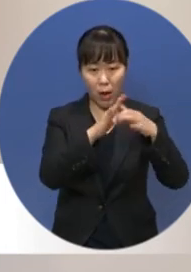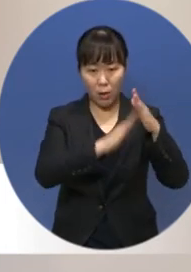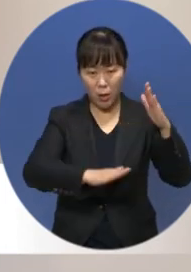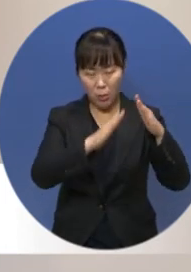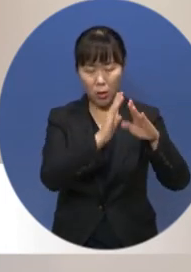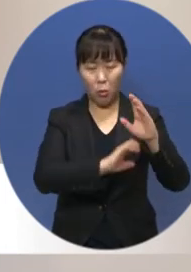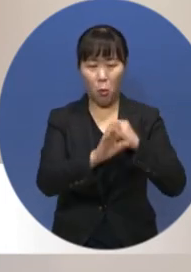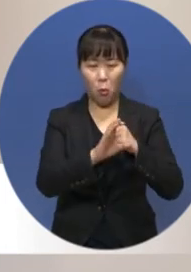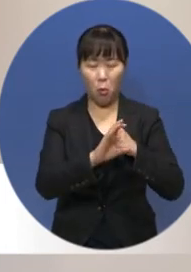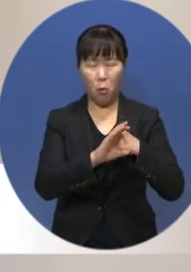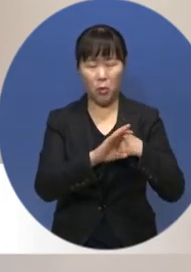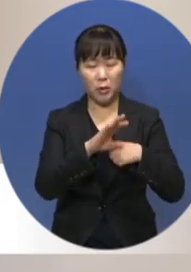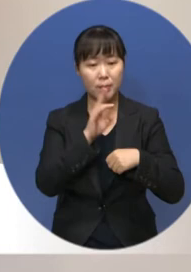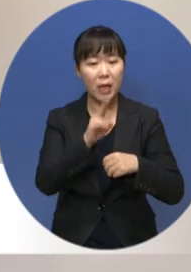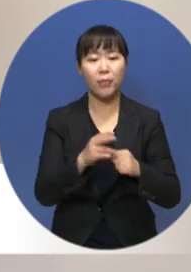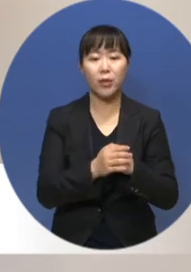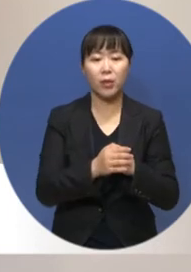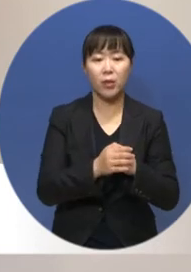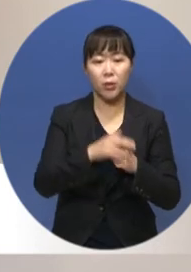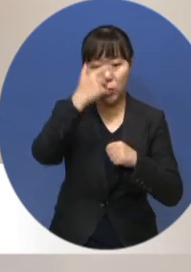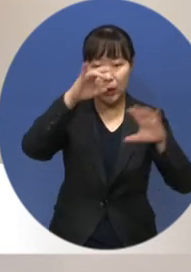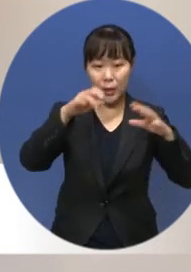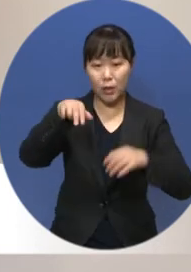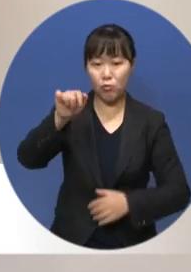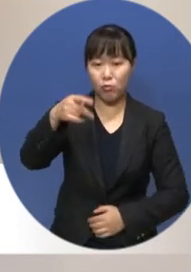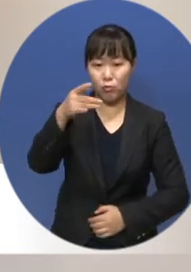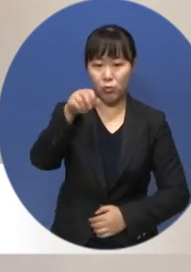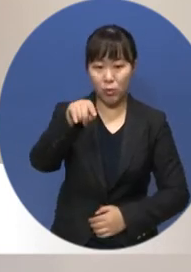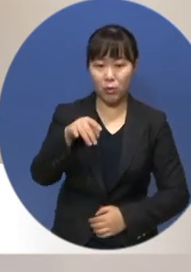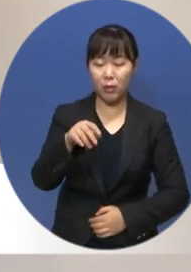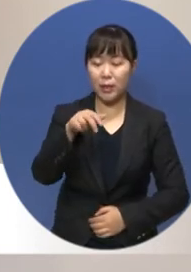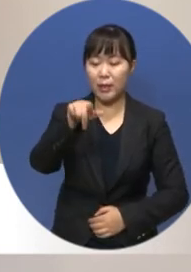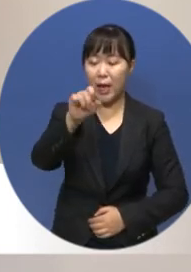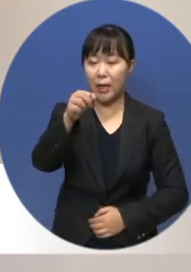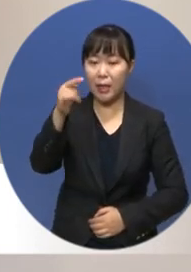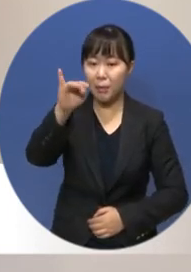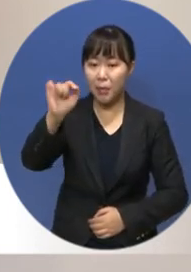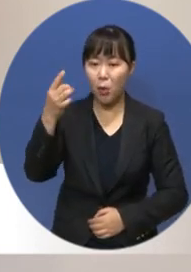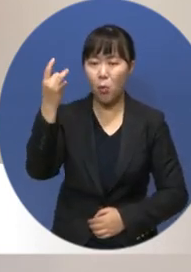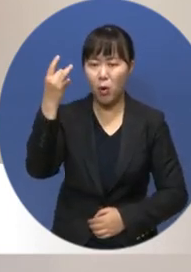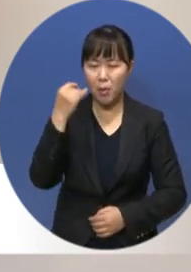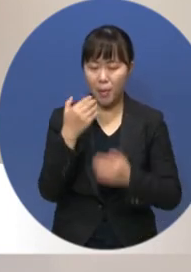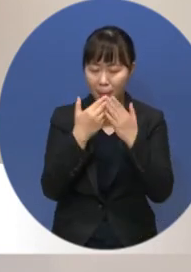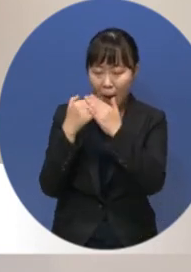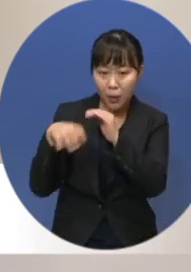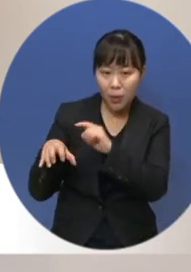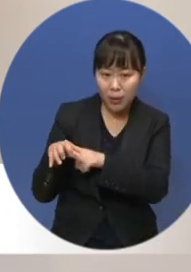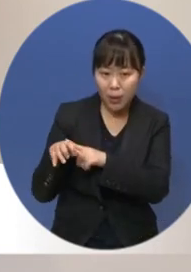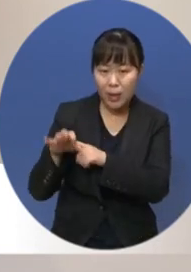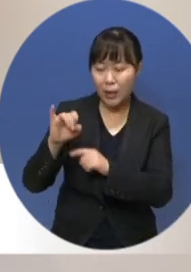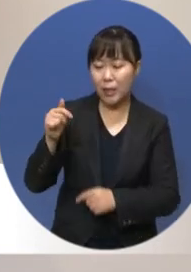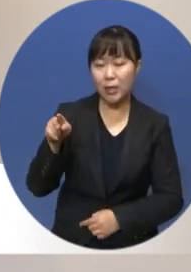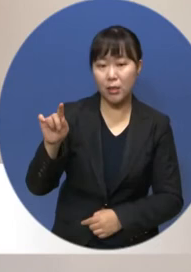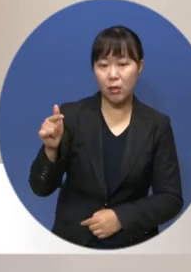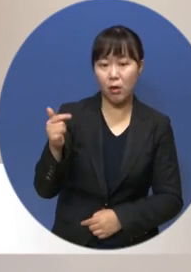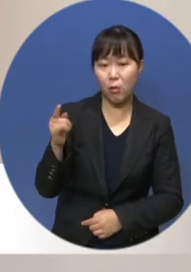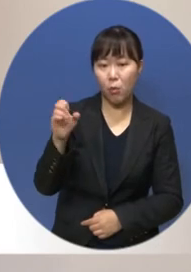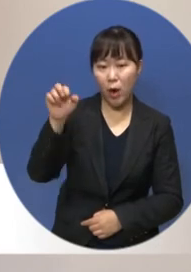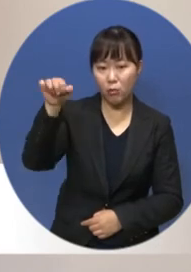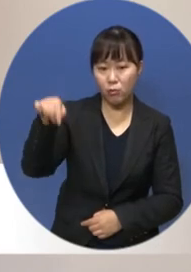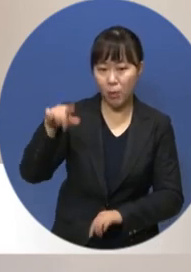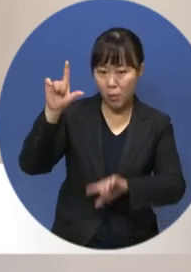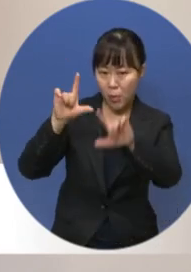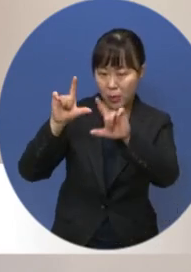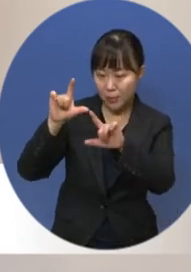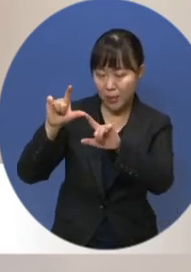잔혹했지요. 조선시대 숙종의 총비였던 장희빈이 권래 은밀한 곳에서 2년 아우의 모습을 본 딴